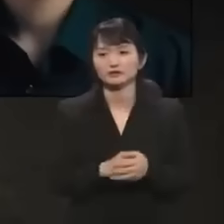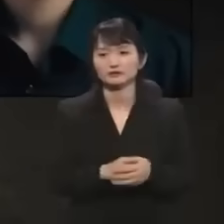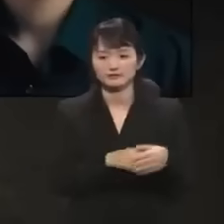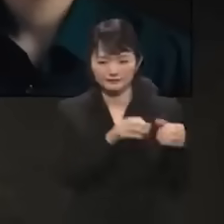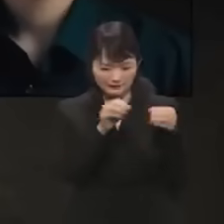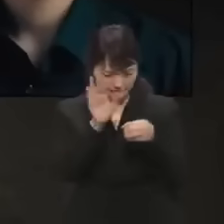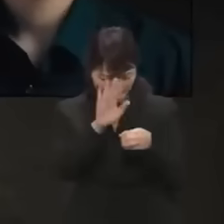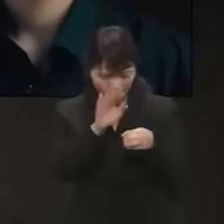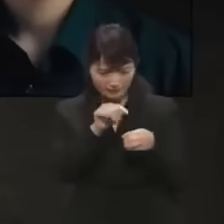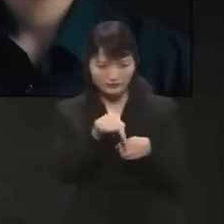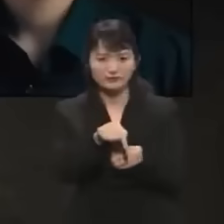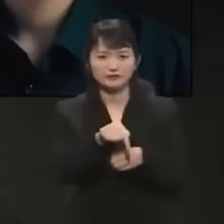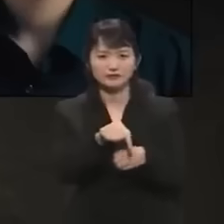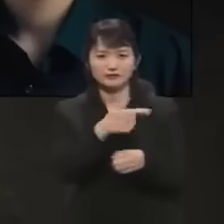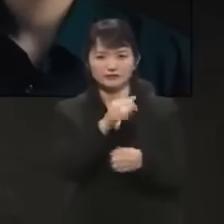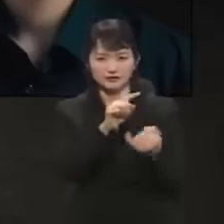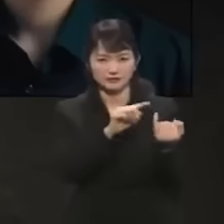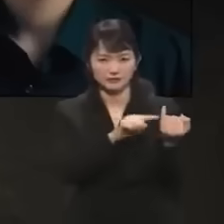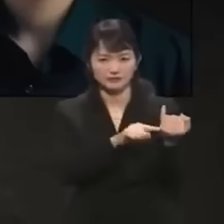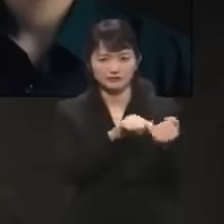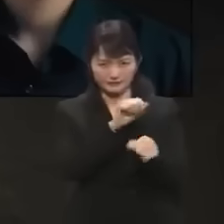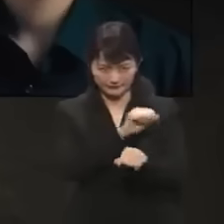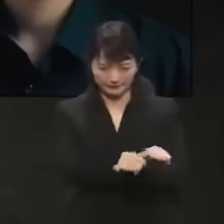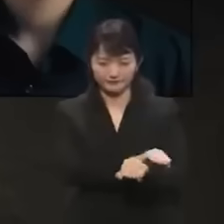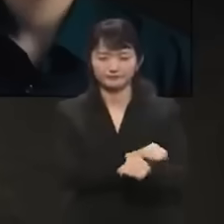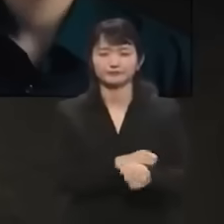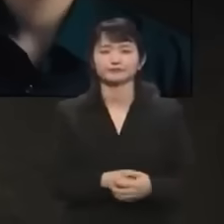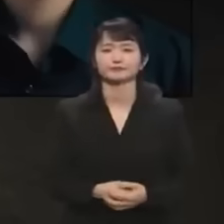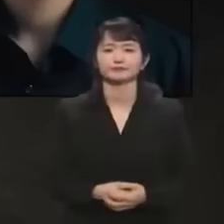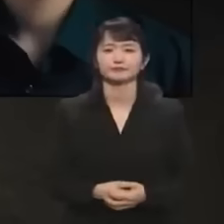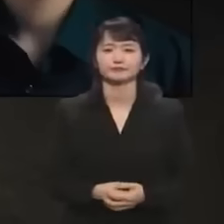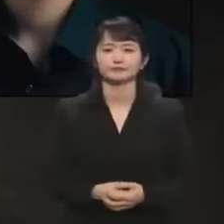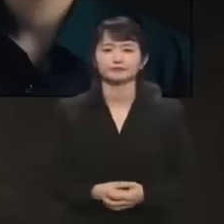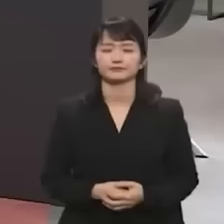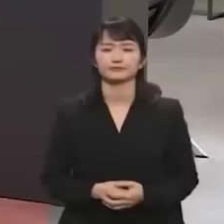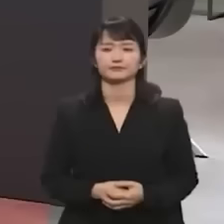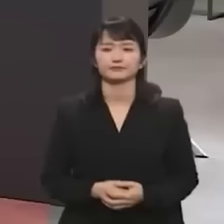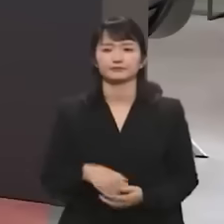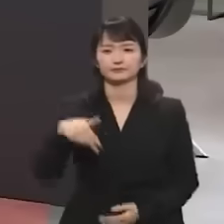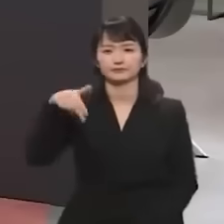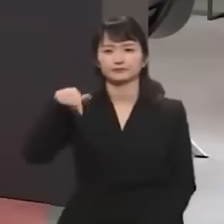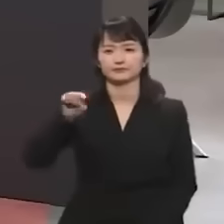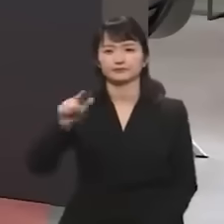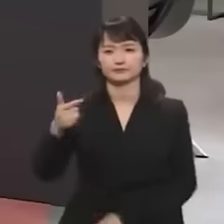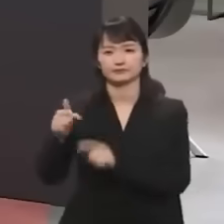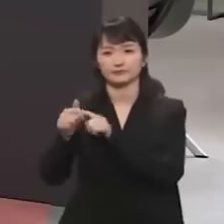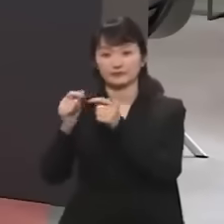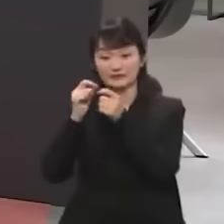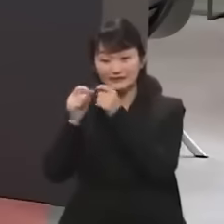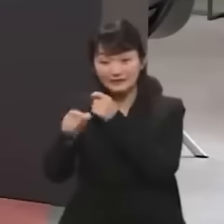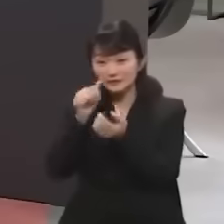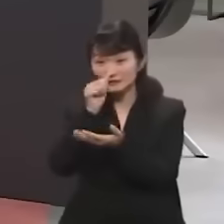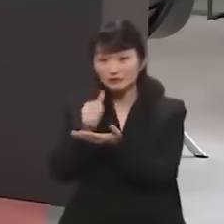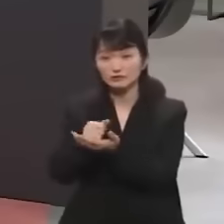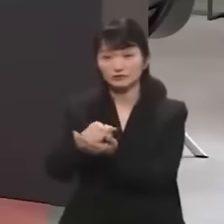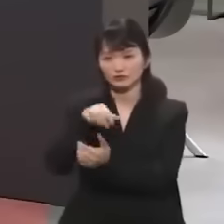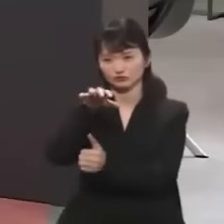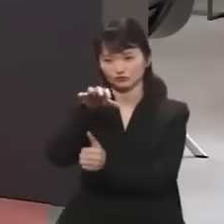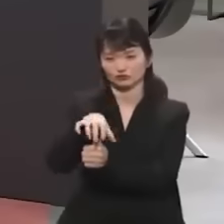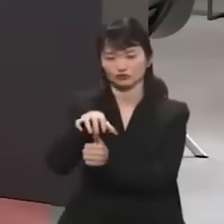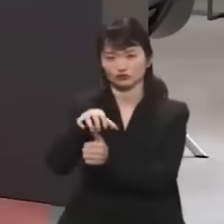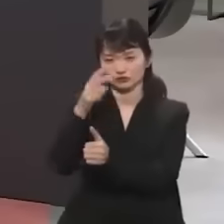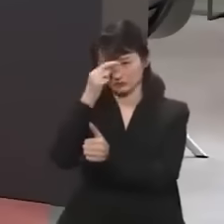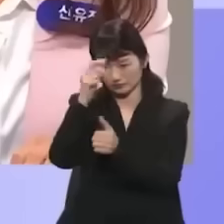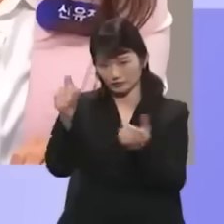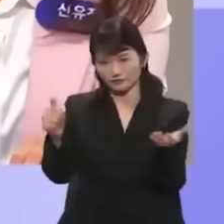씨가음 다했다 이렇게 생각이 듭니다 그 일단 남아 있는 거니까 전청조 씨는 일단 사기 혐의로 구속 송치는 됐고